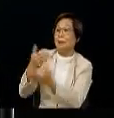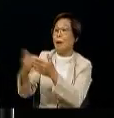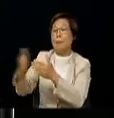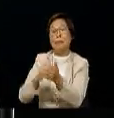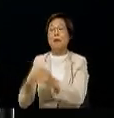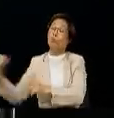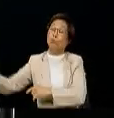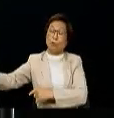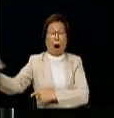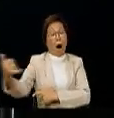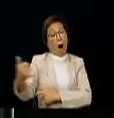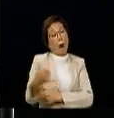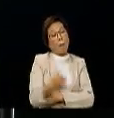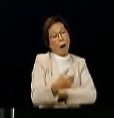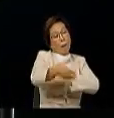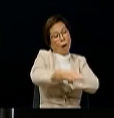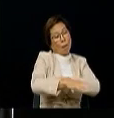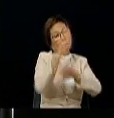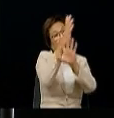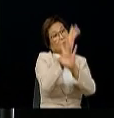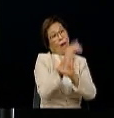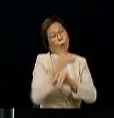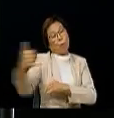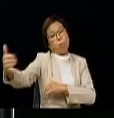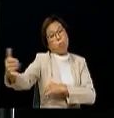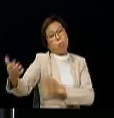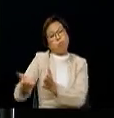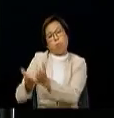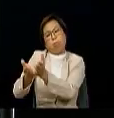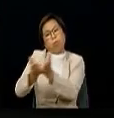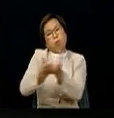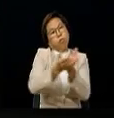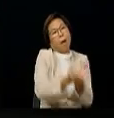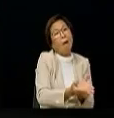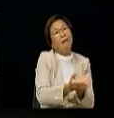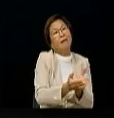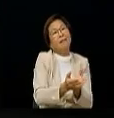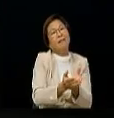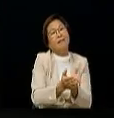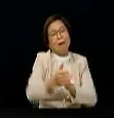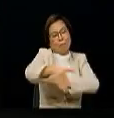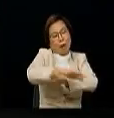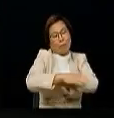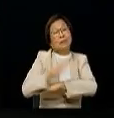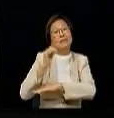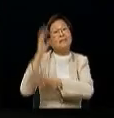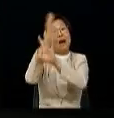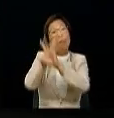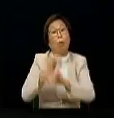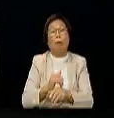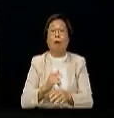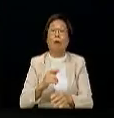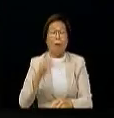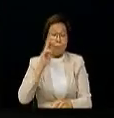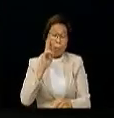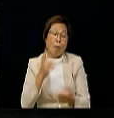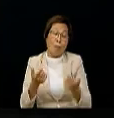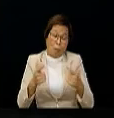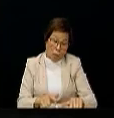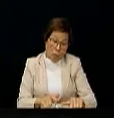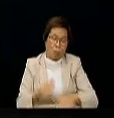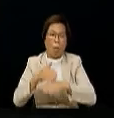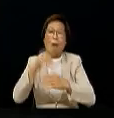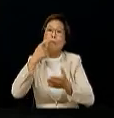petinggi alihe dalam perairan srawa dan sebagainya jadi setiap kali itu giveaway itu berlaku kita kenanta